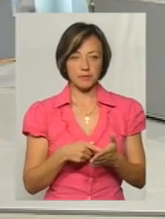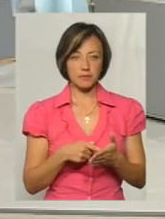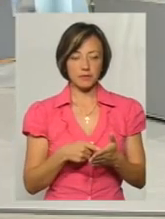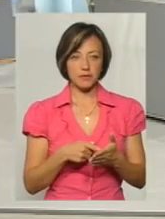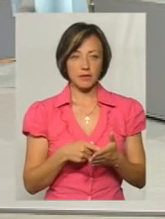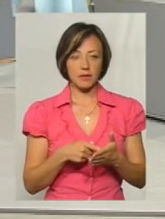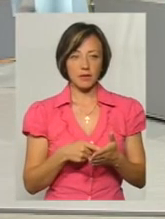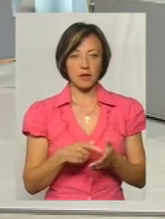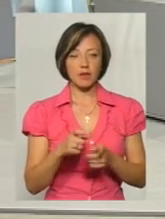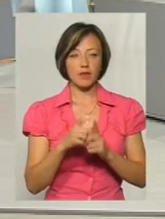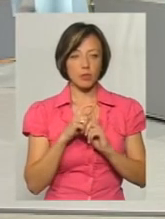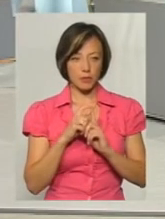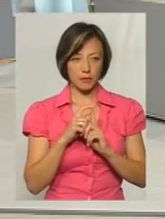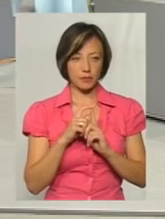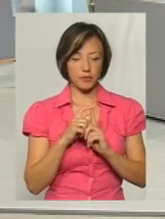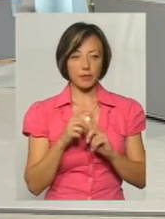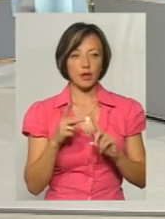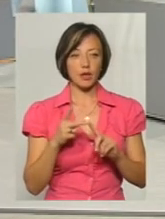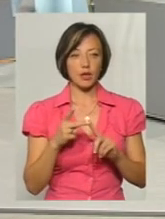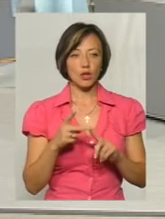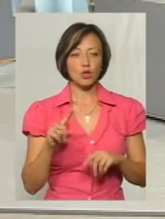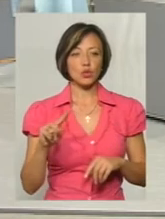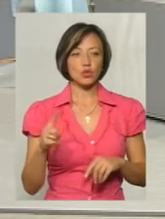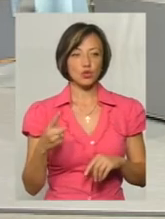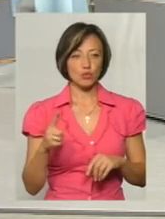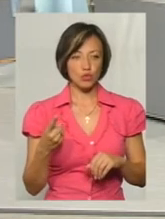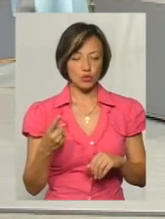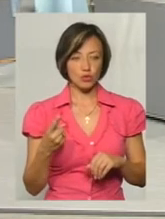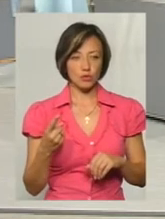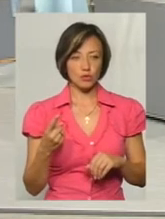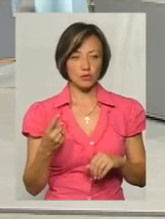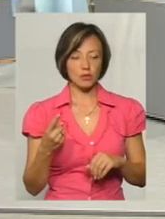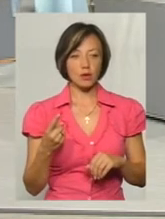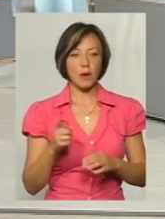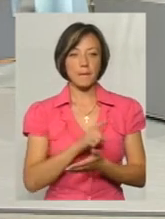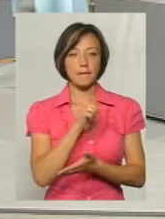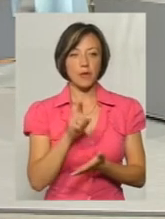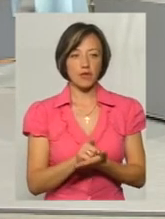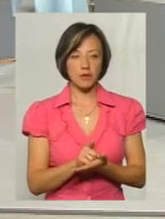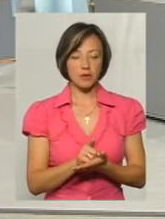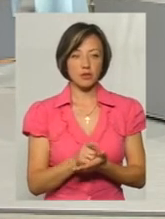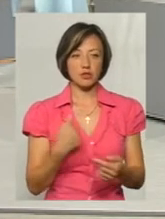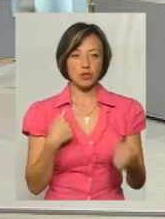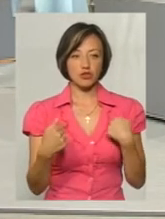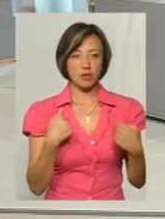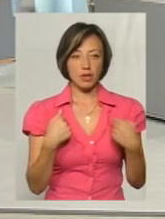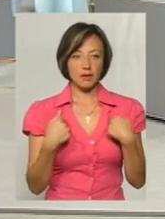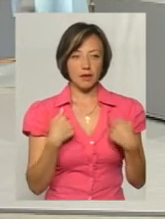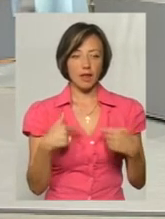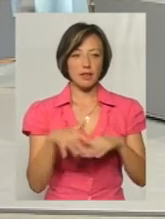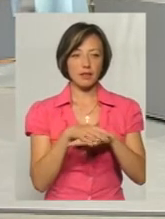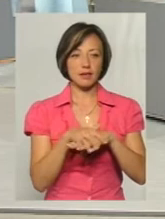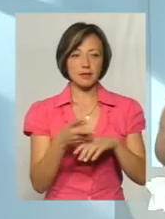І відповідь, будь ласка, чому, друге питання, чому повинне страждати населення?